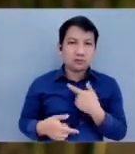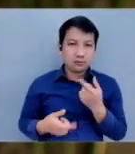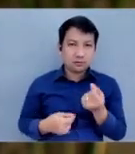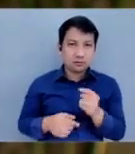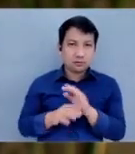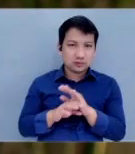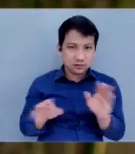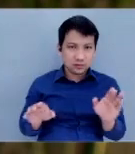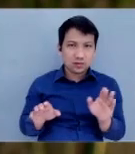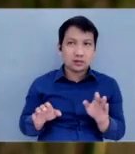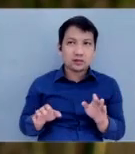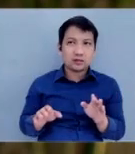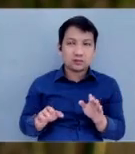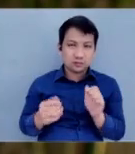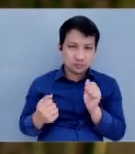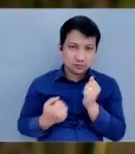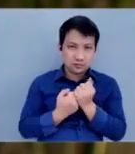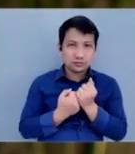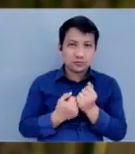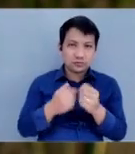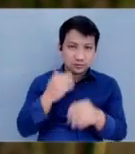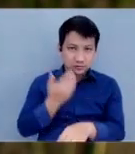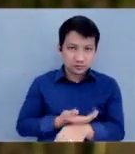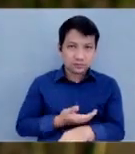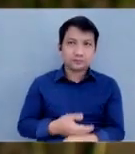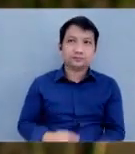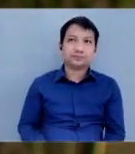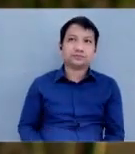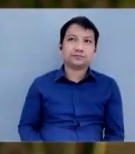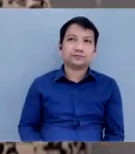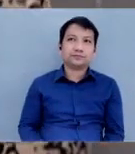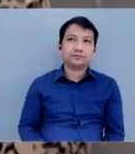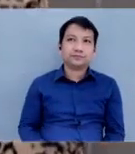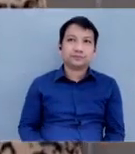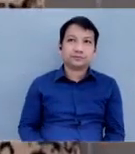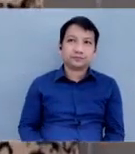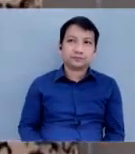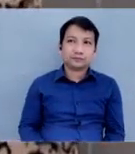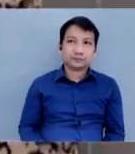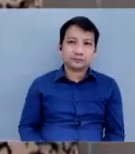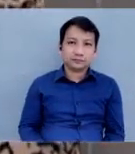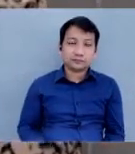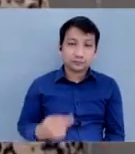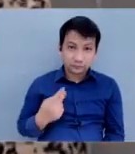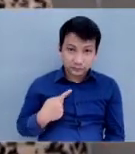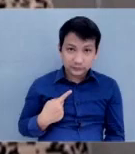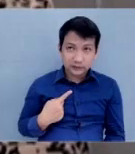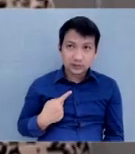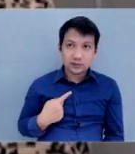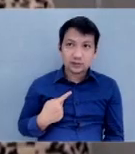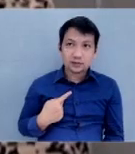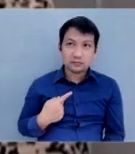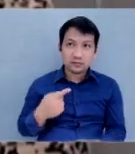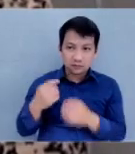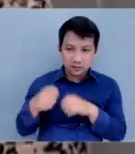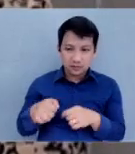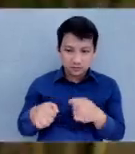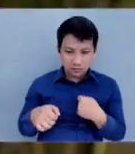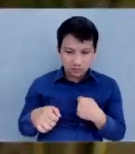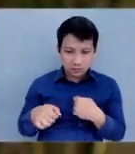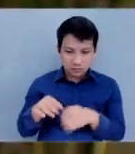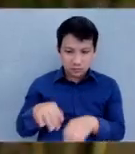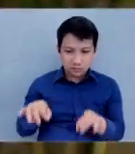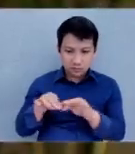hindi po ako susupport sa mga anak ko. Kaya may times nga po, may mga events ako na kailangan puntahan,